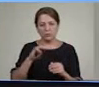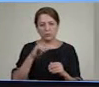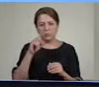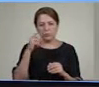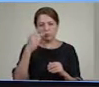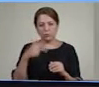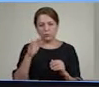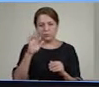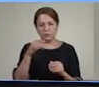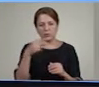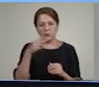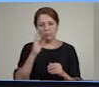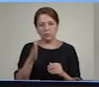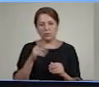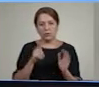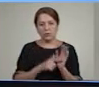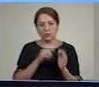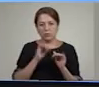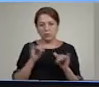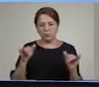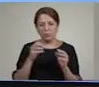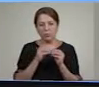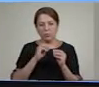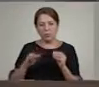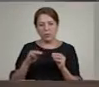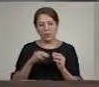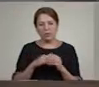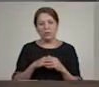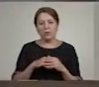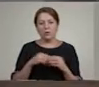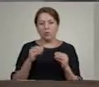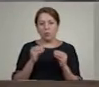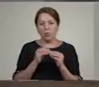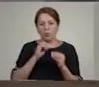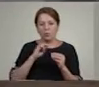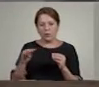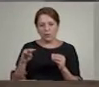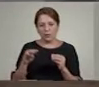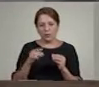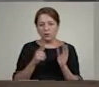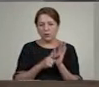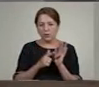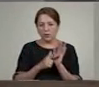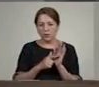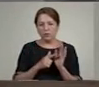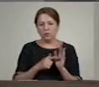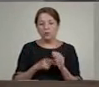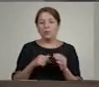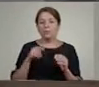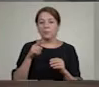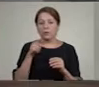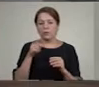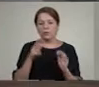78135 teng bo'ladi 7 ko'paytiruv 10000, ya'ni 10 minliklardan 7 ta,